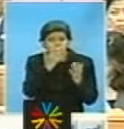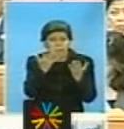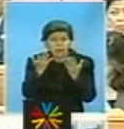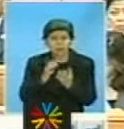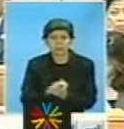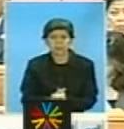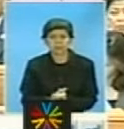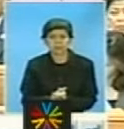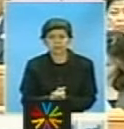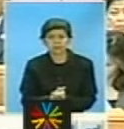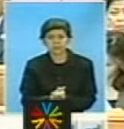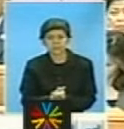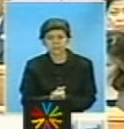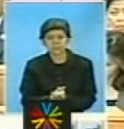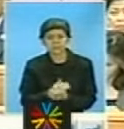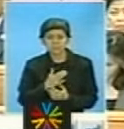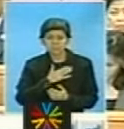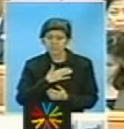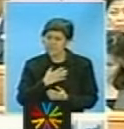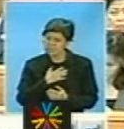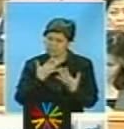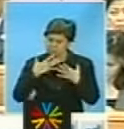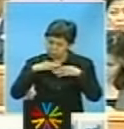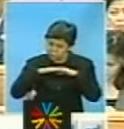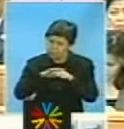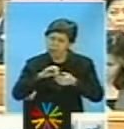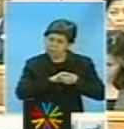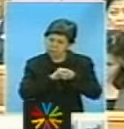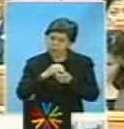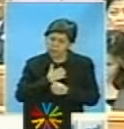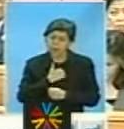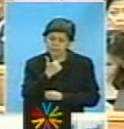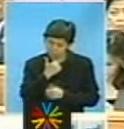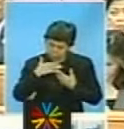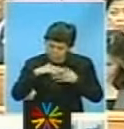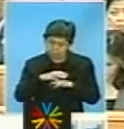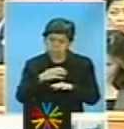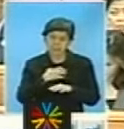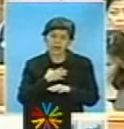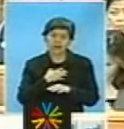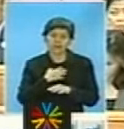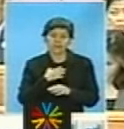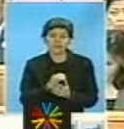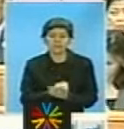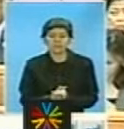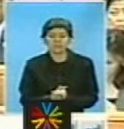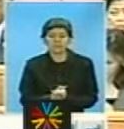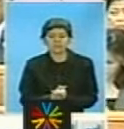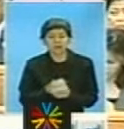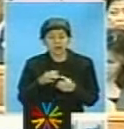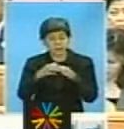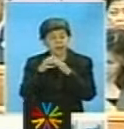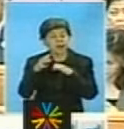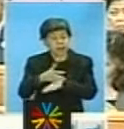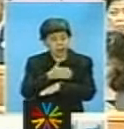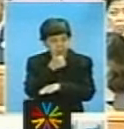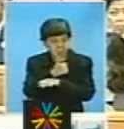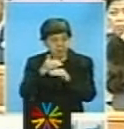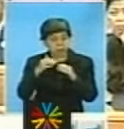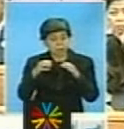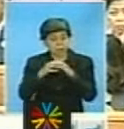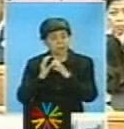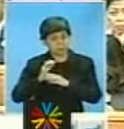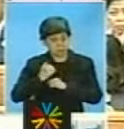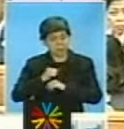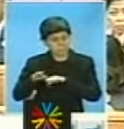แล้วไงฮะฮะไปอีกมิตินึงแล้วคือเค้ายังเชื่อว่าผังล้มเจ้ามีจริงหรือเปล่าเนี่ยคือคือแต่ว่าผมยังยอมรับว่าถึงเค้าเชื่อใน